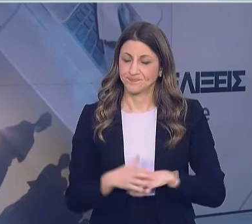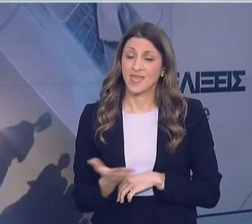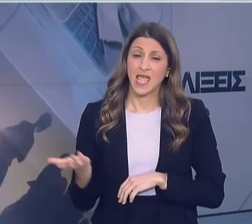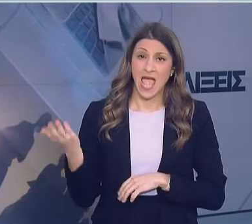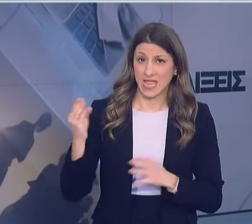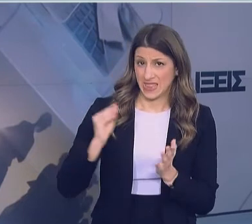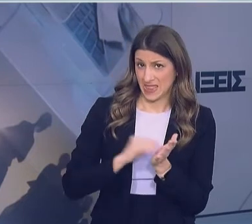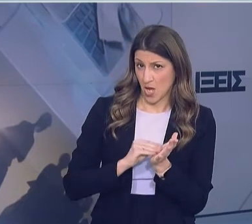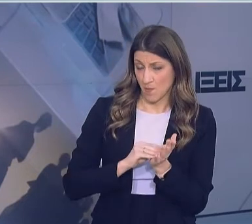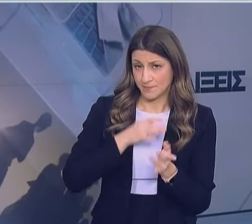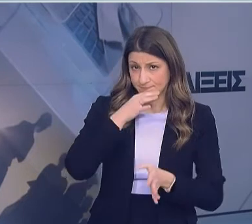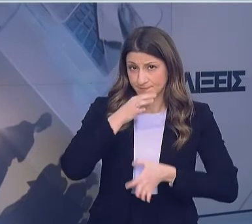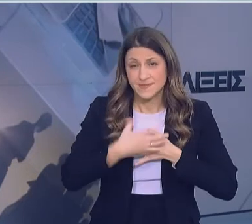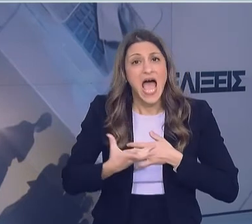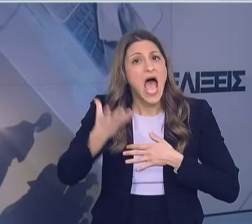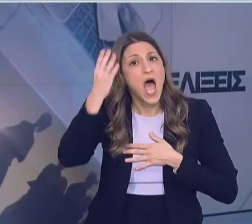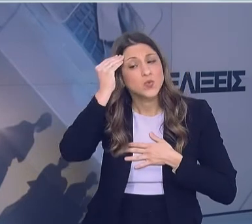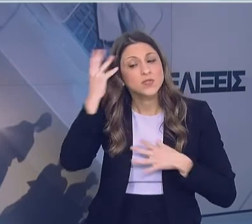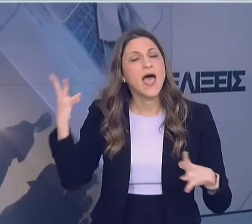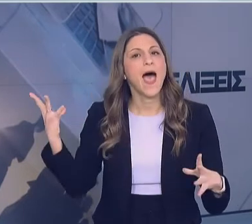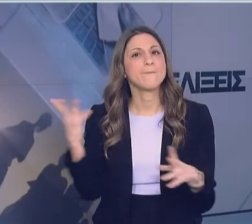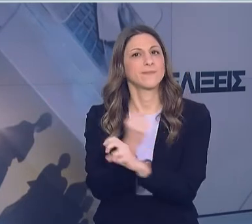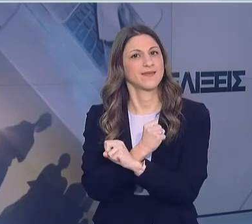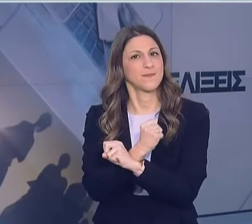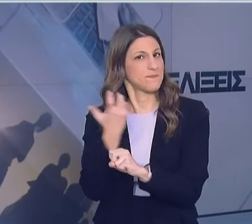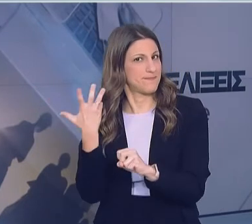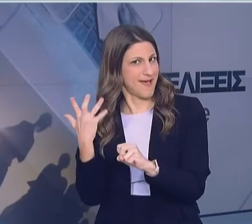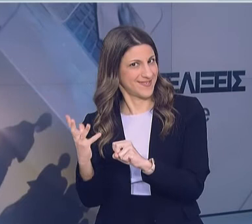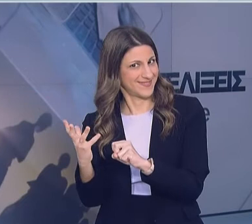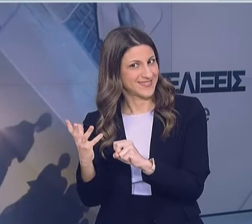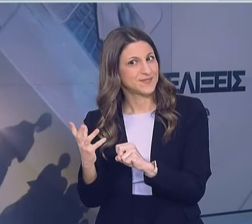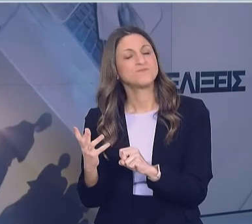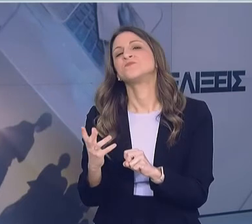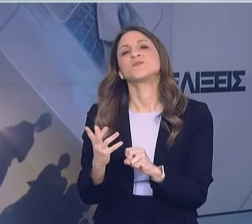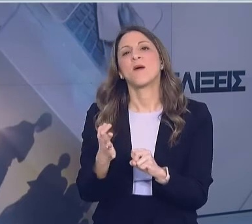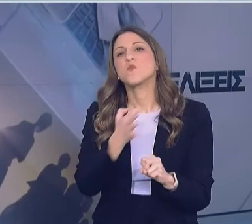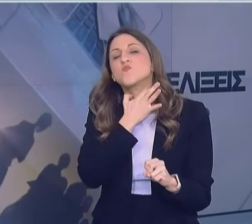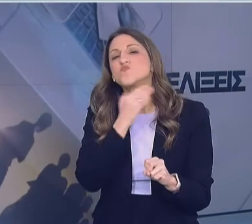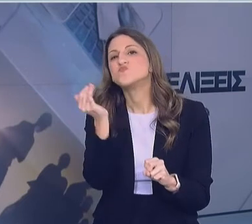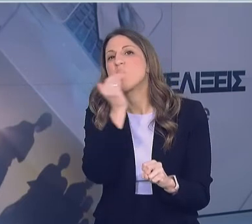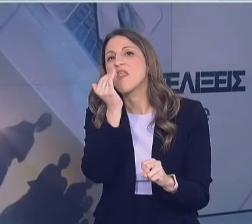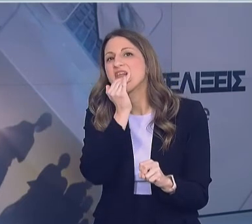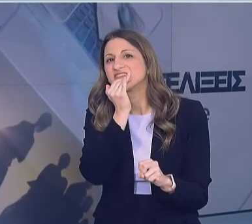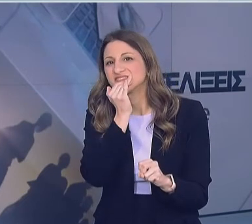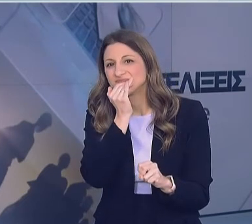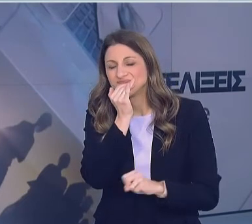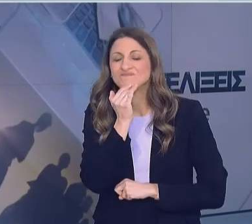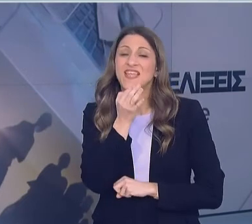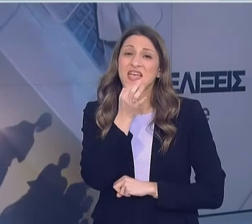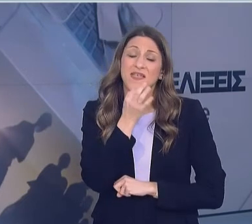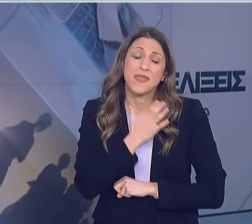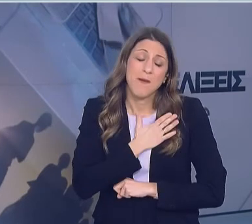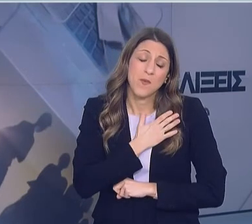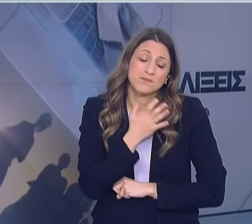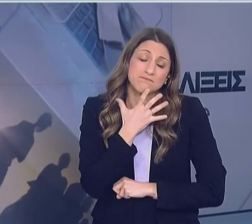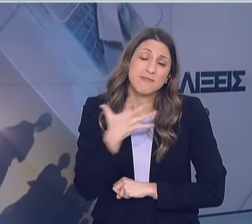ακούσατε για κάποιες επιτυχίες που θα συνεχίσουν από τις μονάδες συντατικής θεραπείας. Από την καρδιά μου, ευχαριστώ